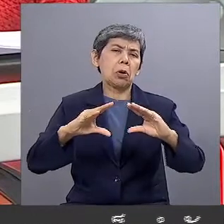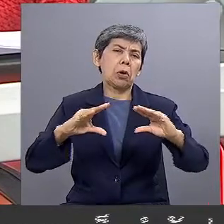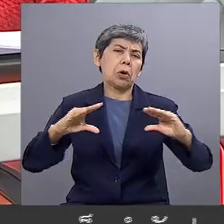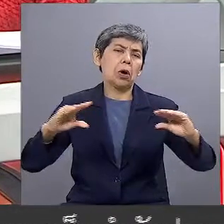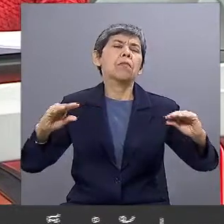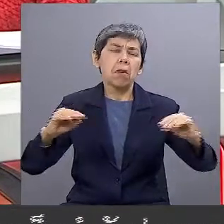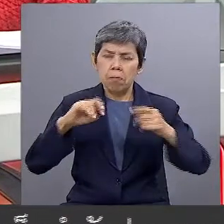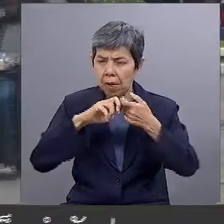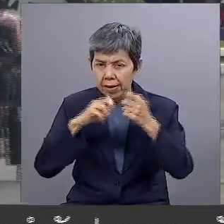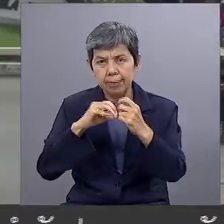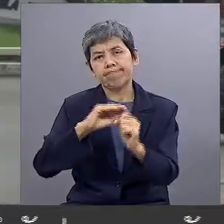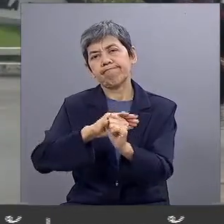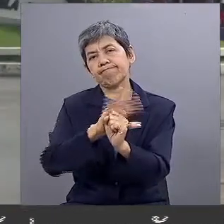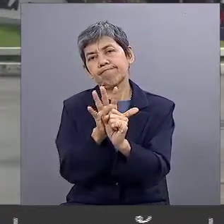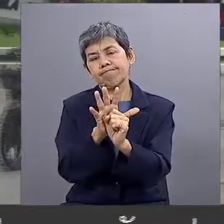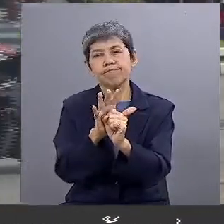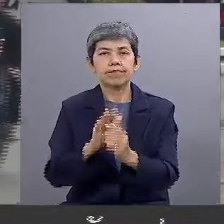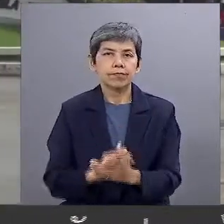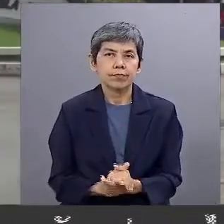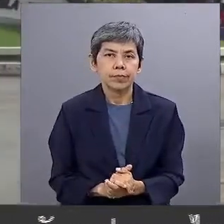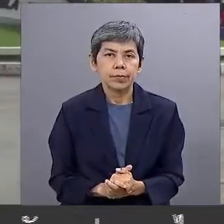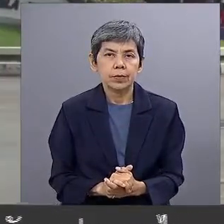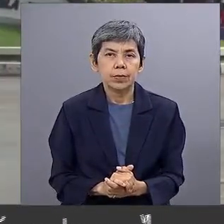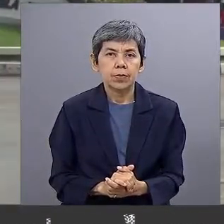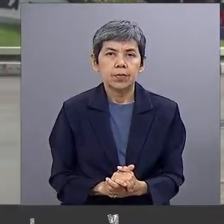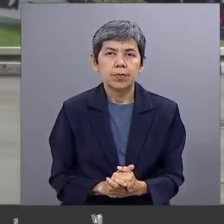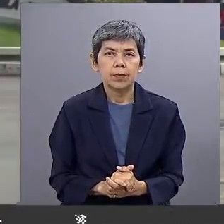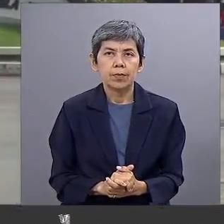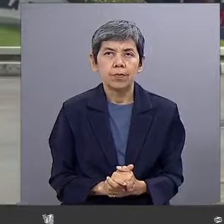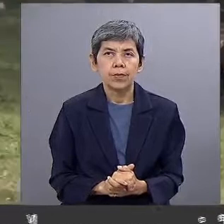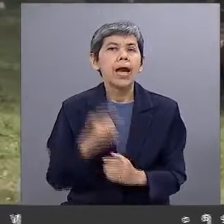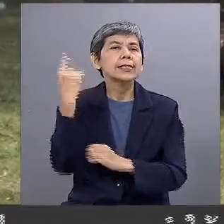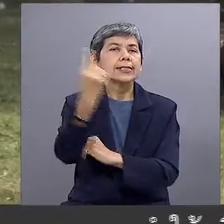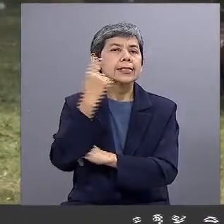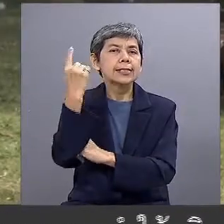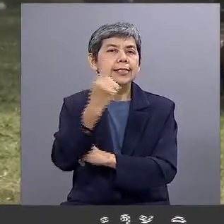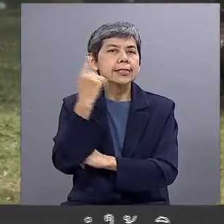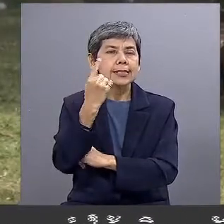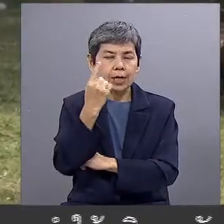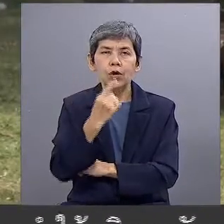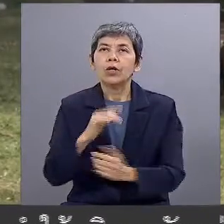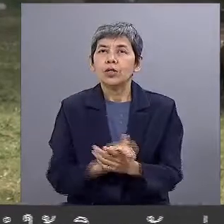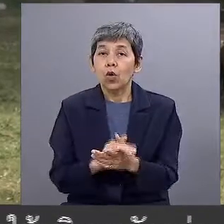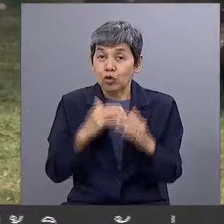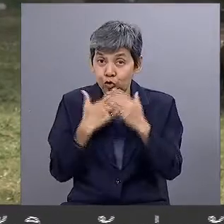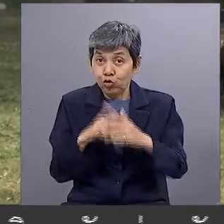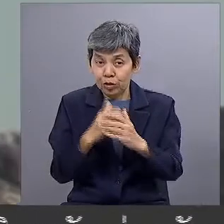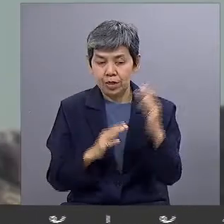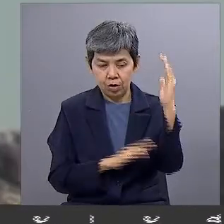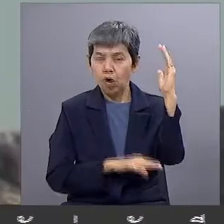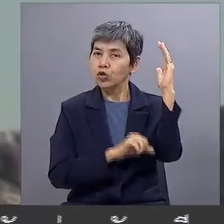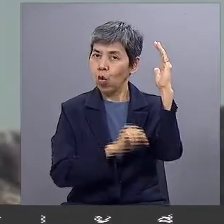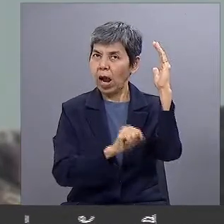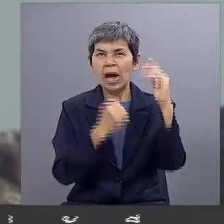โคล 19ครับอ่ะค่าบริการการท่องเที่ยวในช่วงเทศกาลตรุษจีนในจังหวัดสงขลาปีนี้ค่อนข้าง